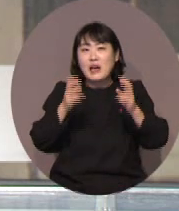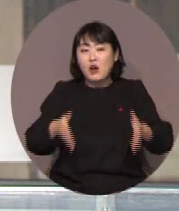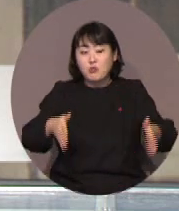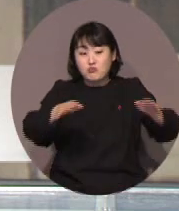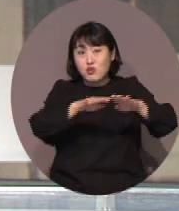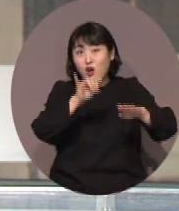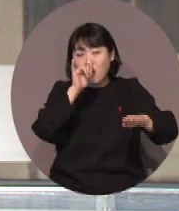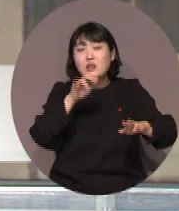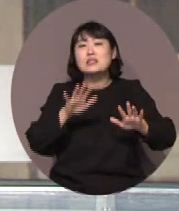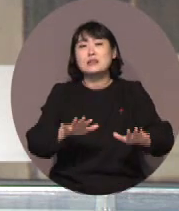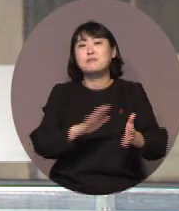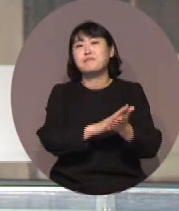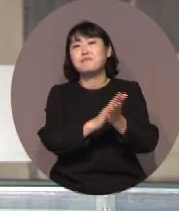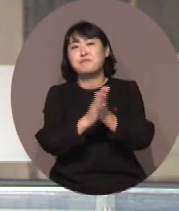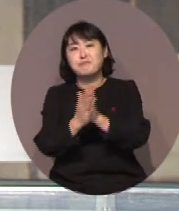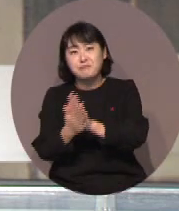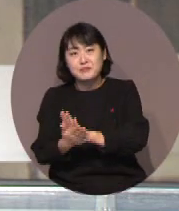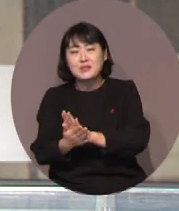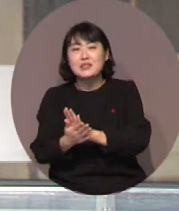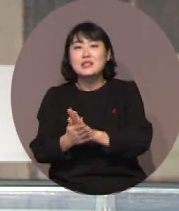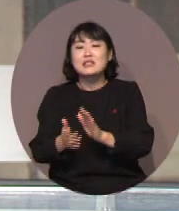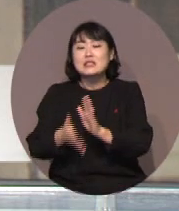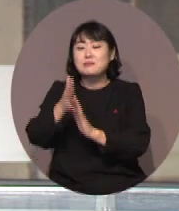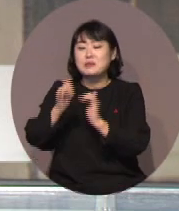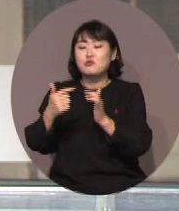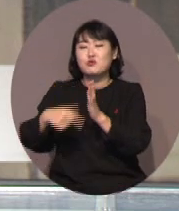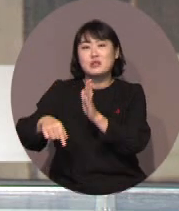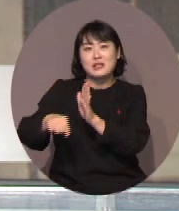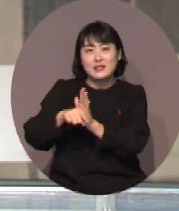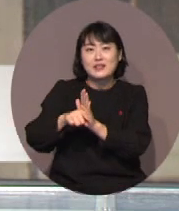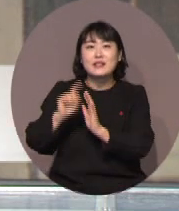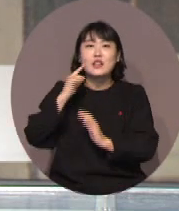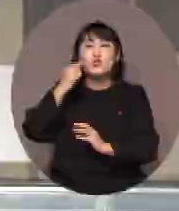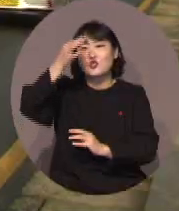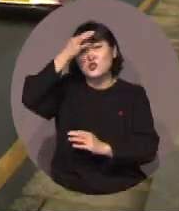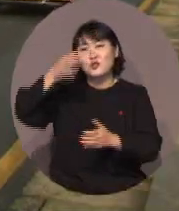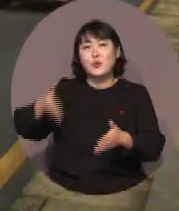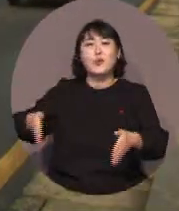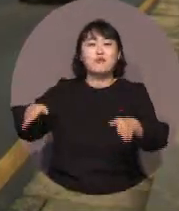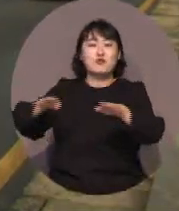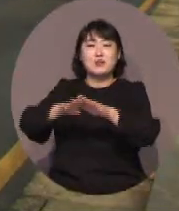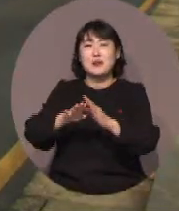위한 문화예술공간으로 재탄생합니다. 이현정 기자가 보도합니다.